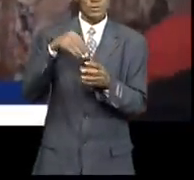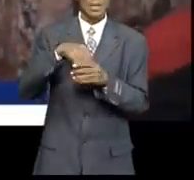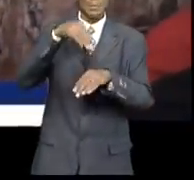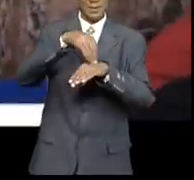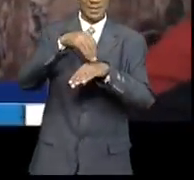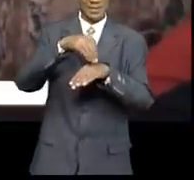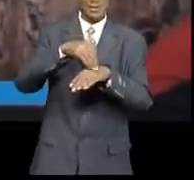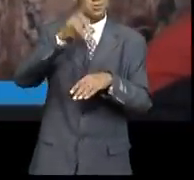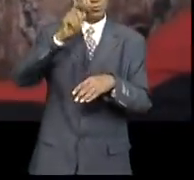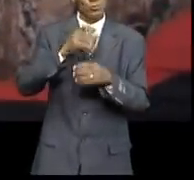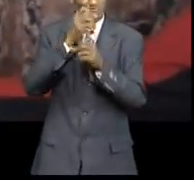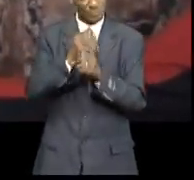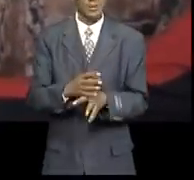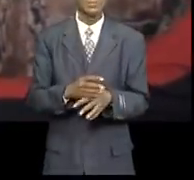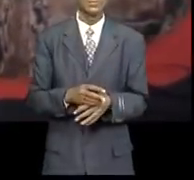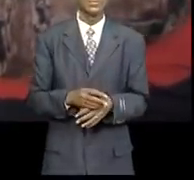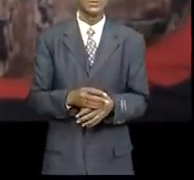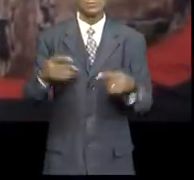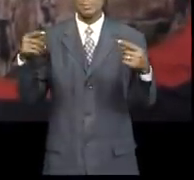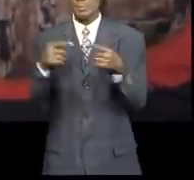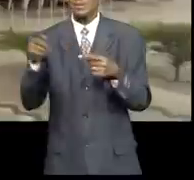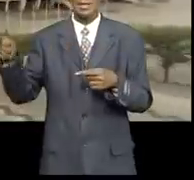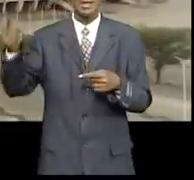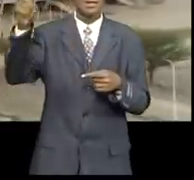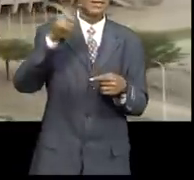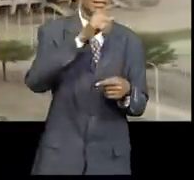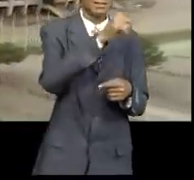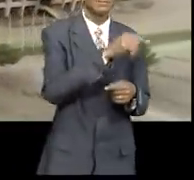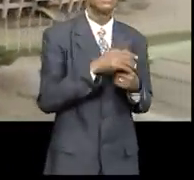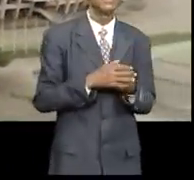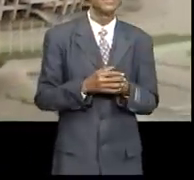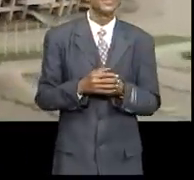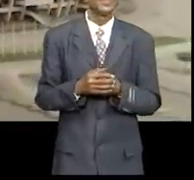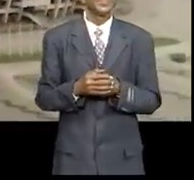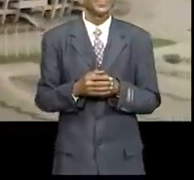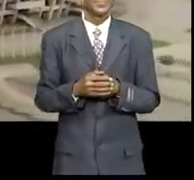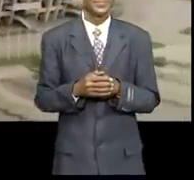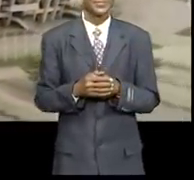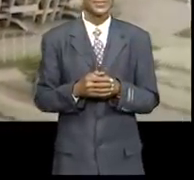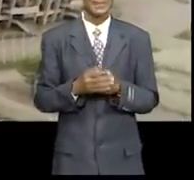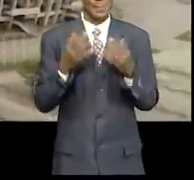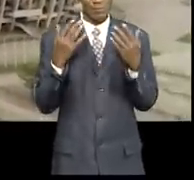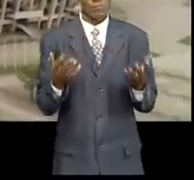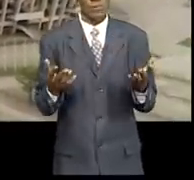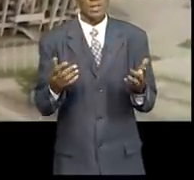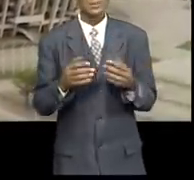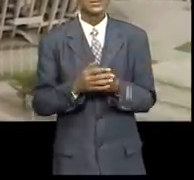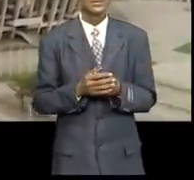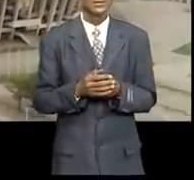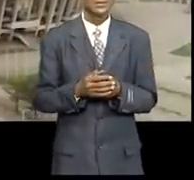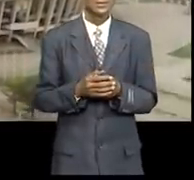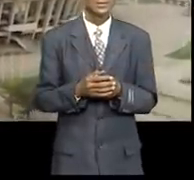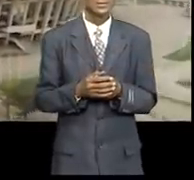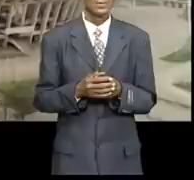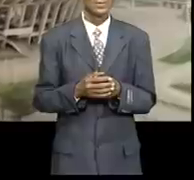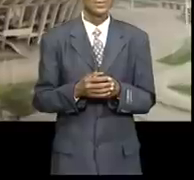des sports pour voir comment est-ce qu'on va harmoniser les choses. Dans l'entretemps, le mythique stade des Martyrs sera fermé au public